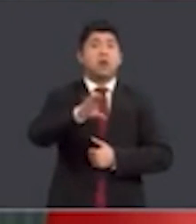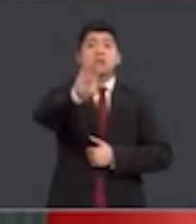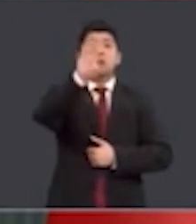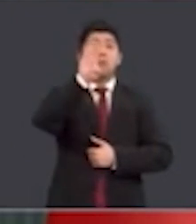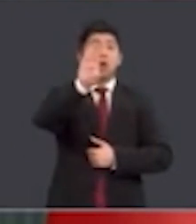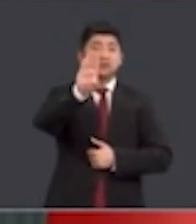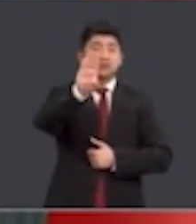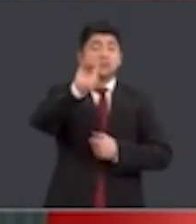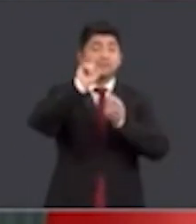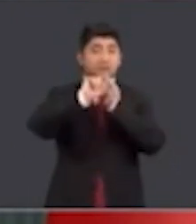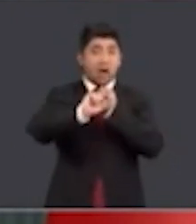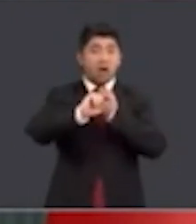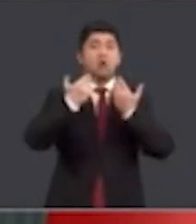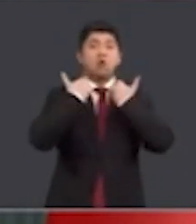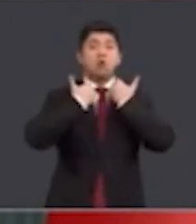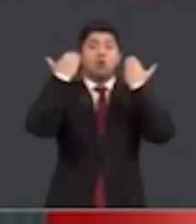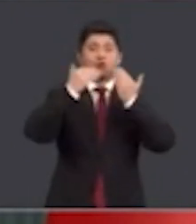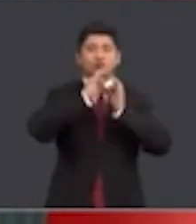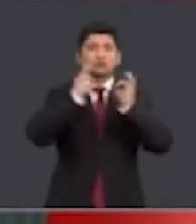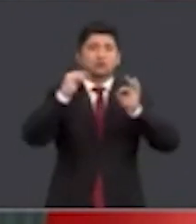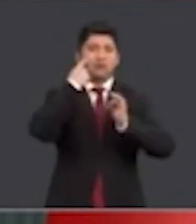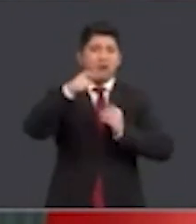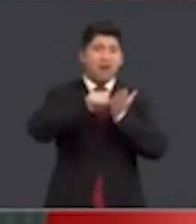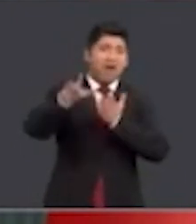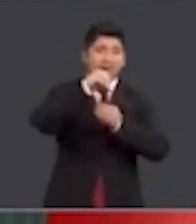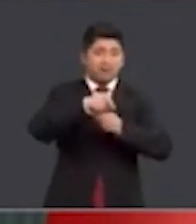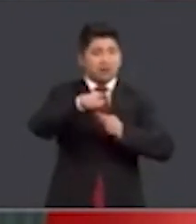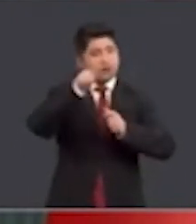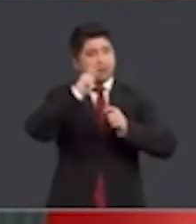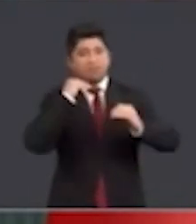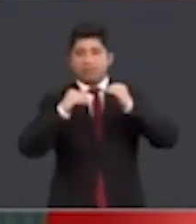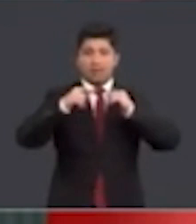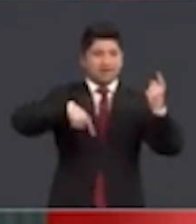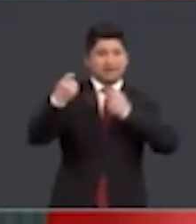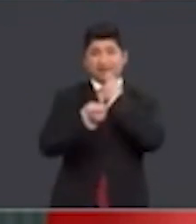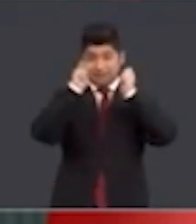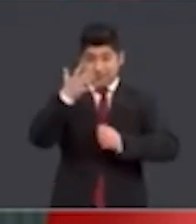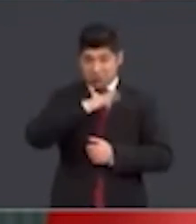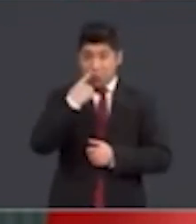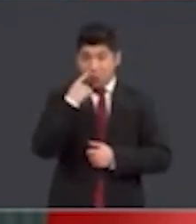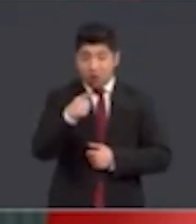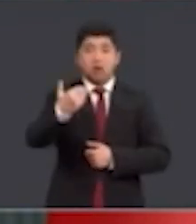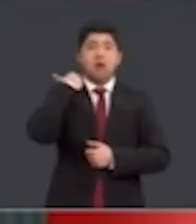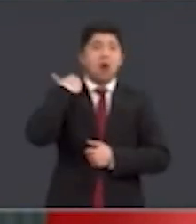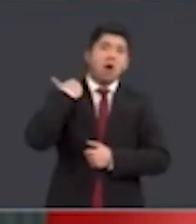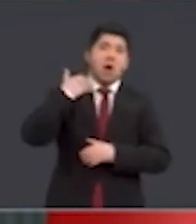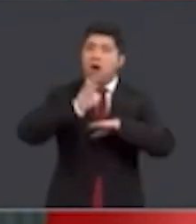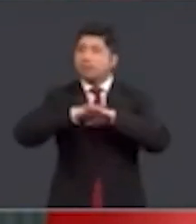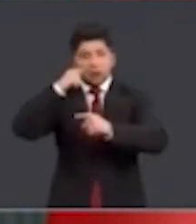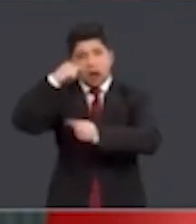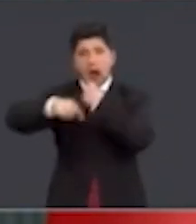Demokrasi ve hukuk dışı her araçtan medet umanlar şimdi yeni arayışlara